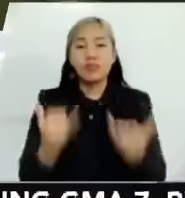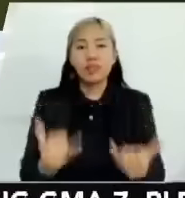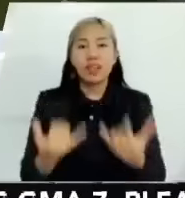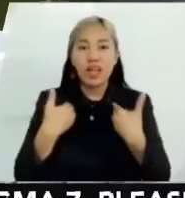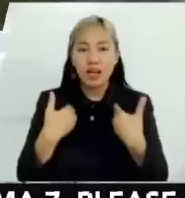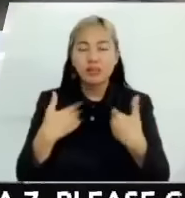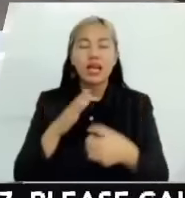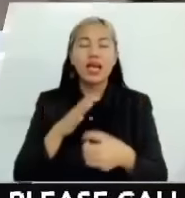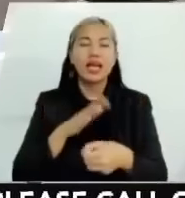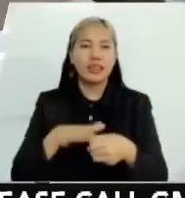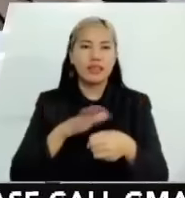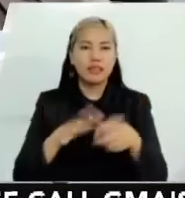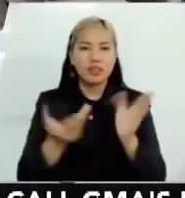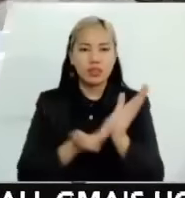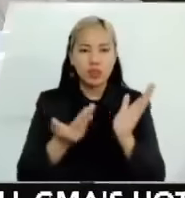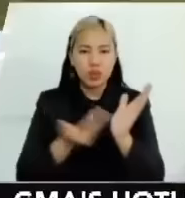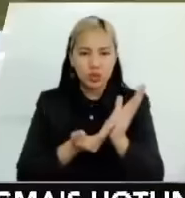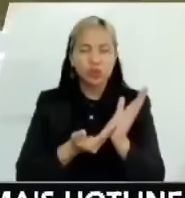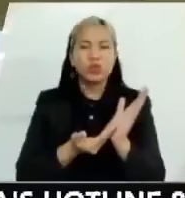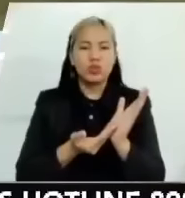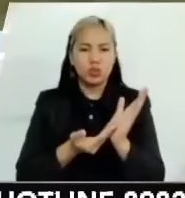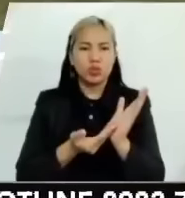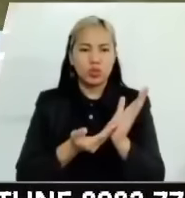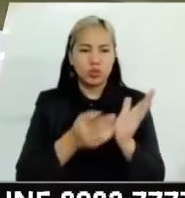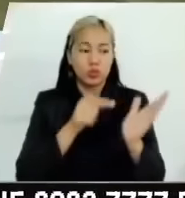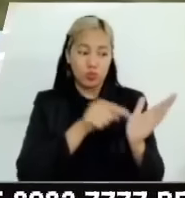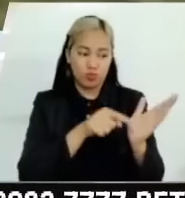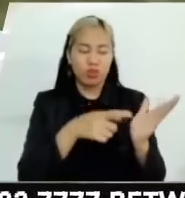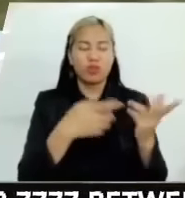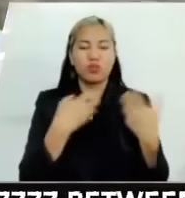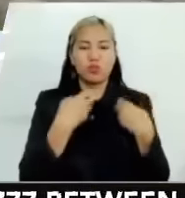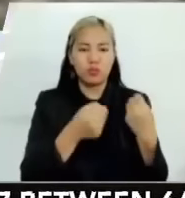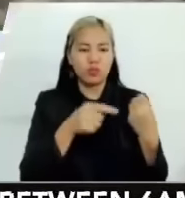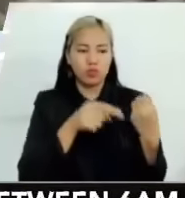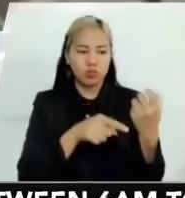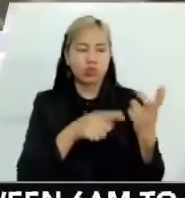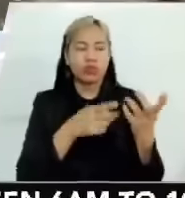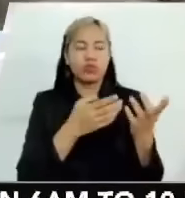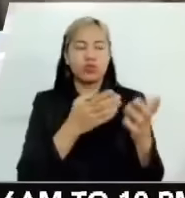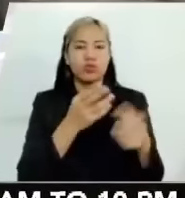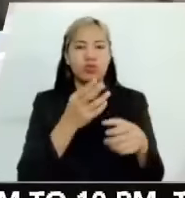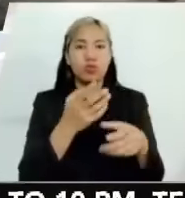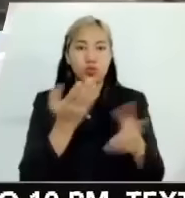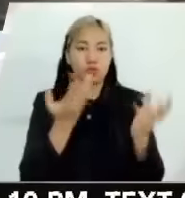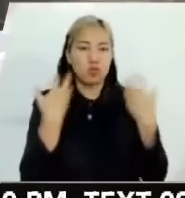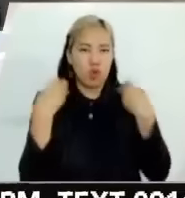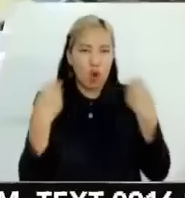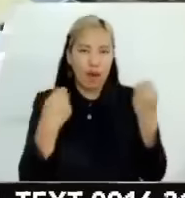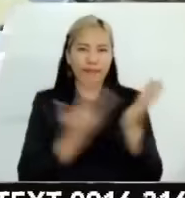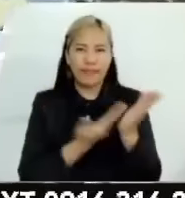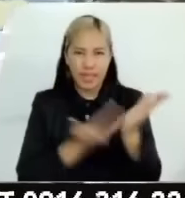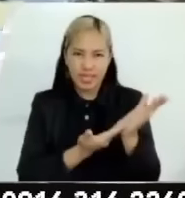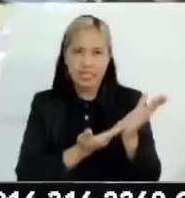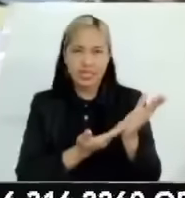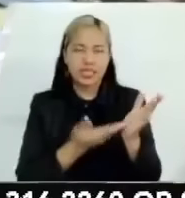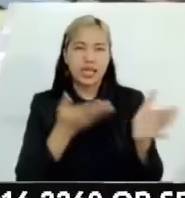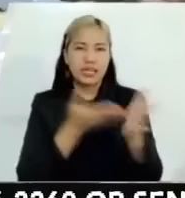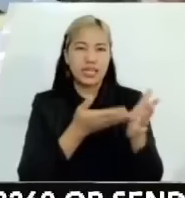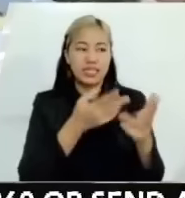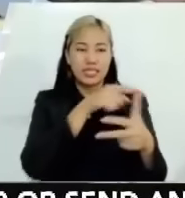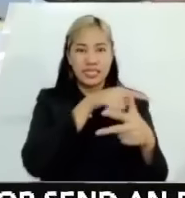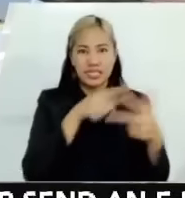upang panghawakan ang mga ebidensya laban kina Guo, Campo at Sigwa ay malakas. Malinaw kasi umano ang business interest ni Guo mula